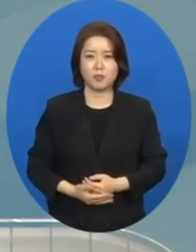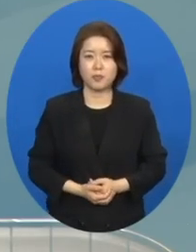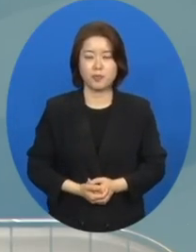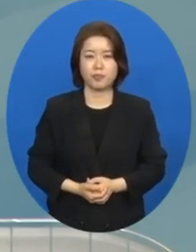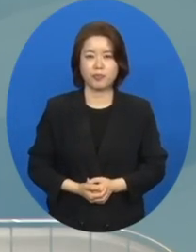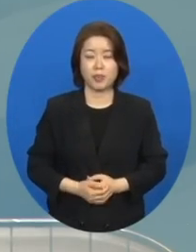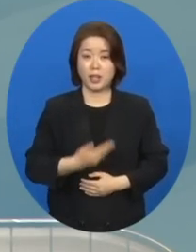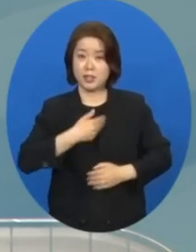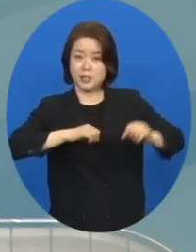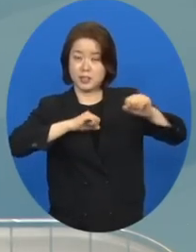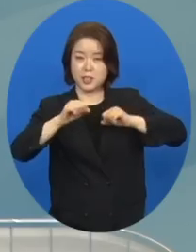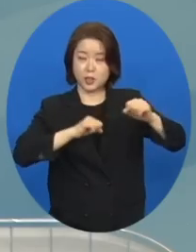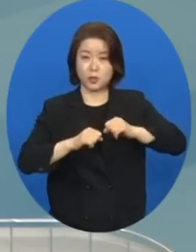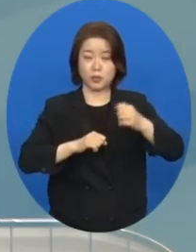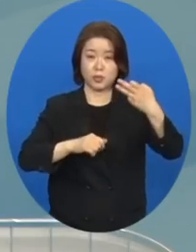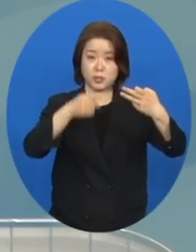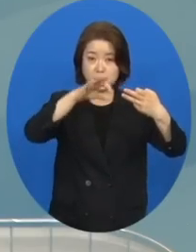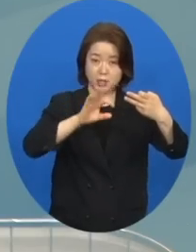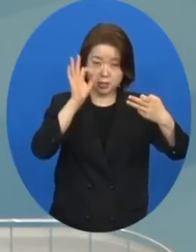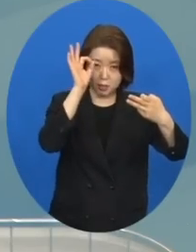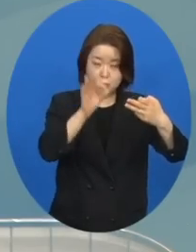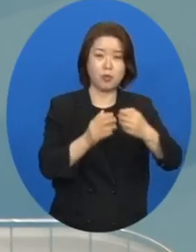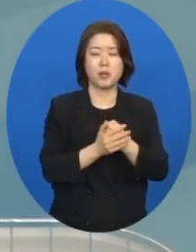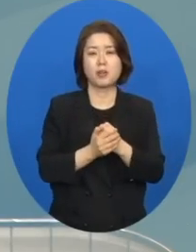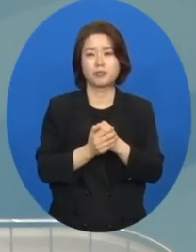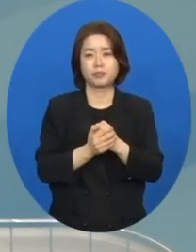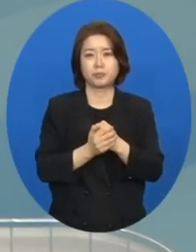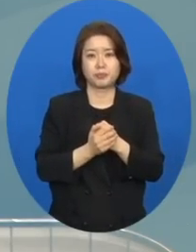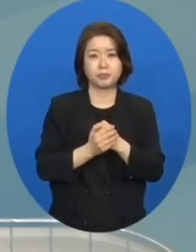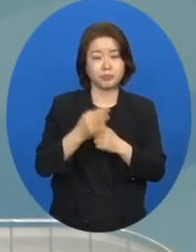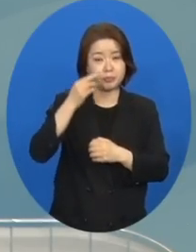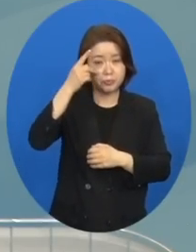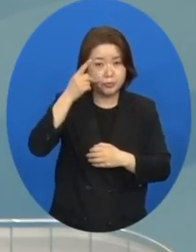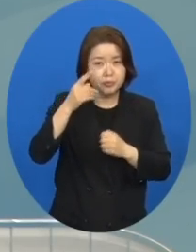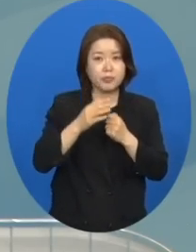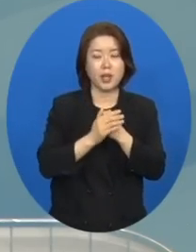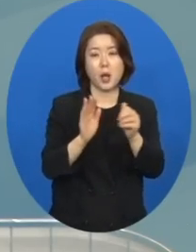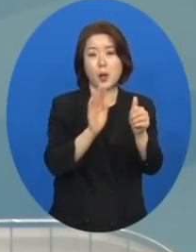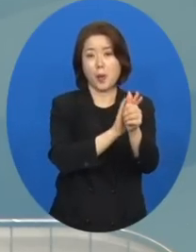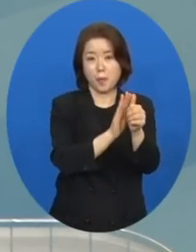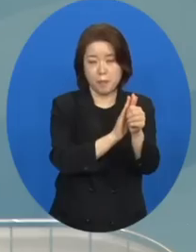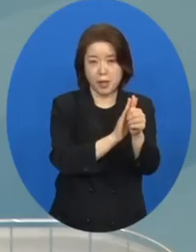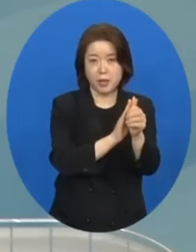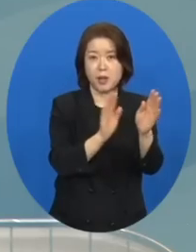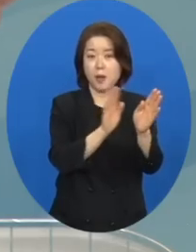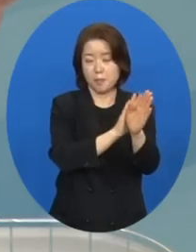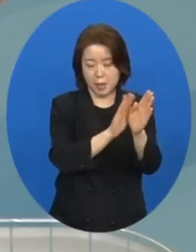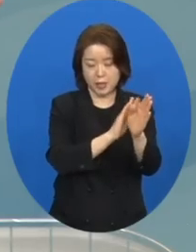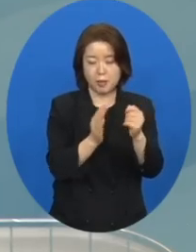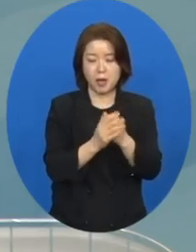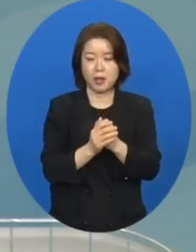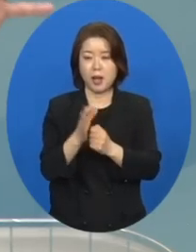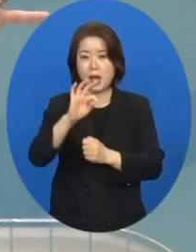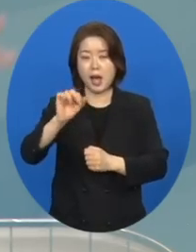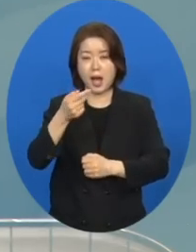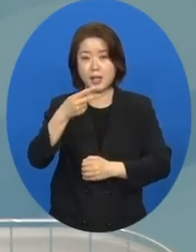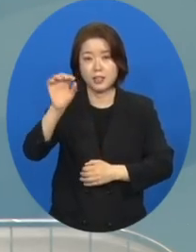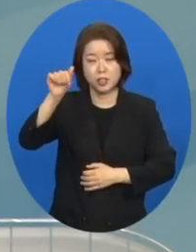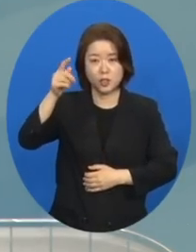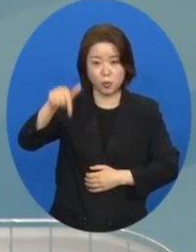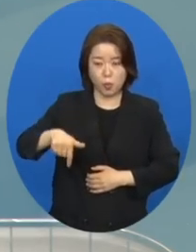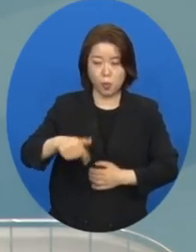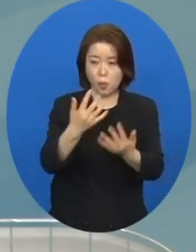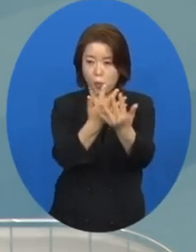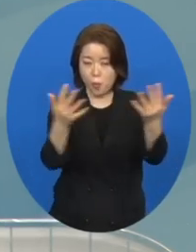423 저희 가니까 바울과 바나바가 bcd 아앙 교회당에서 말씀을 주셨습니다 많은 유대인들이 있었고 이방인들